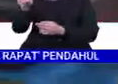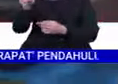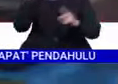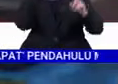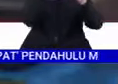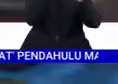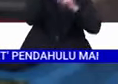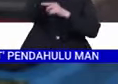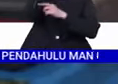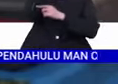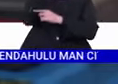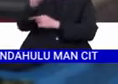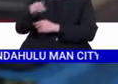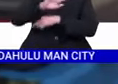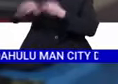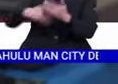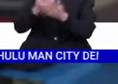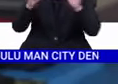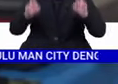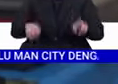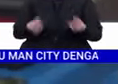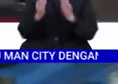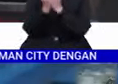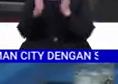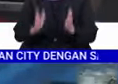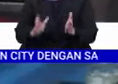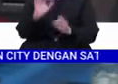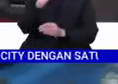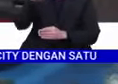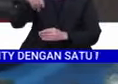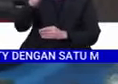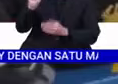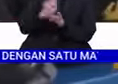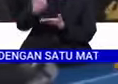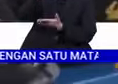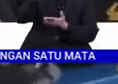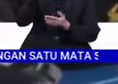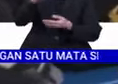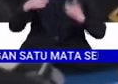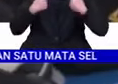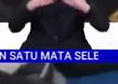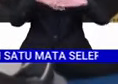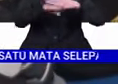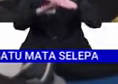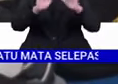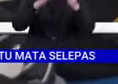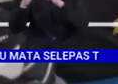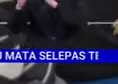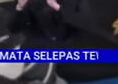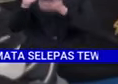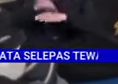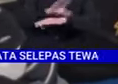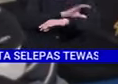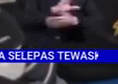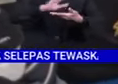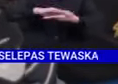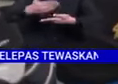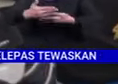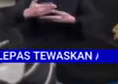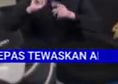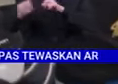hasrat kerajaan memastikan layak terutamanya pelajar IPT mempunyai peranti dan akses internet pada cost yang berpatutan